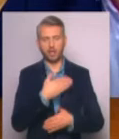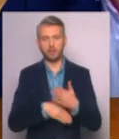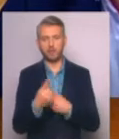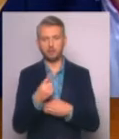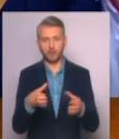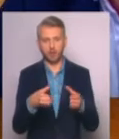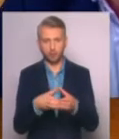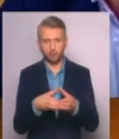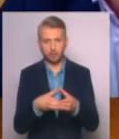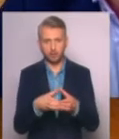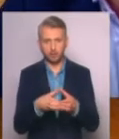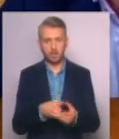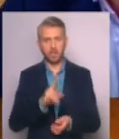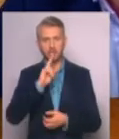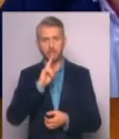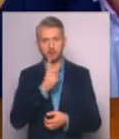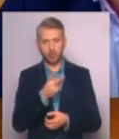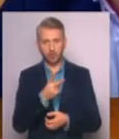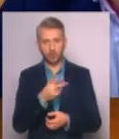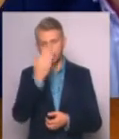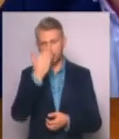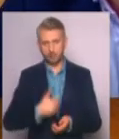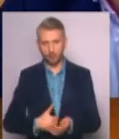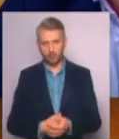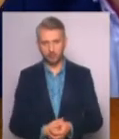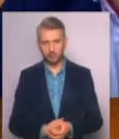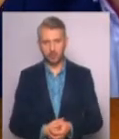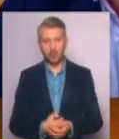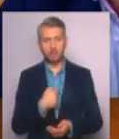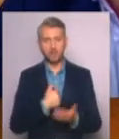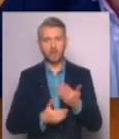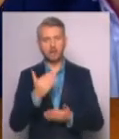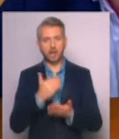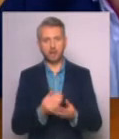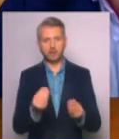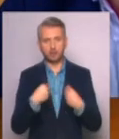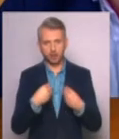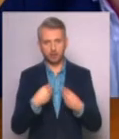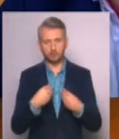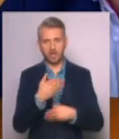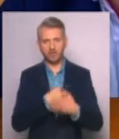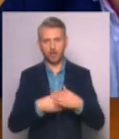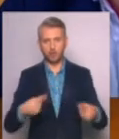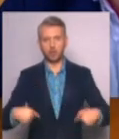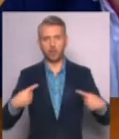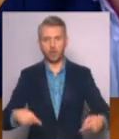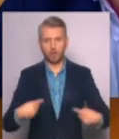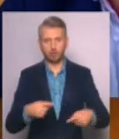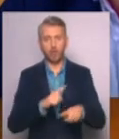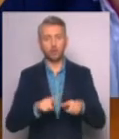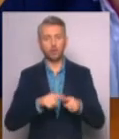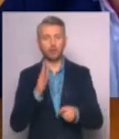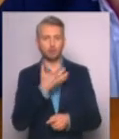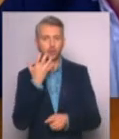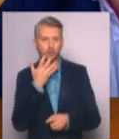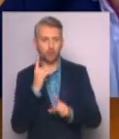группы, 2 года парализована. Вот, мне наконец-то дали коляску инвалидную, так? И скоро потеплеет выезжать